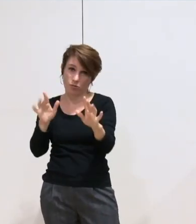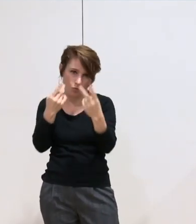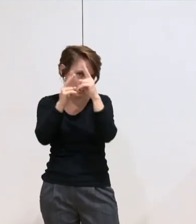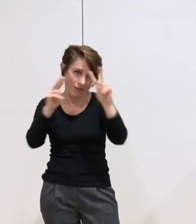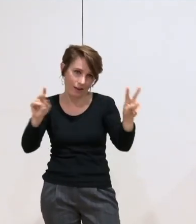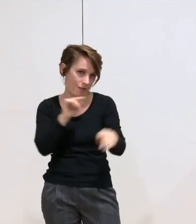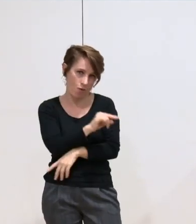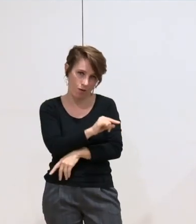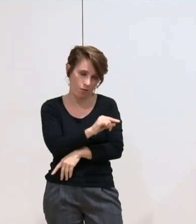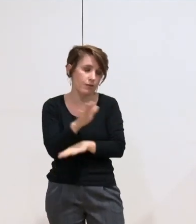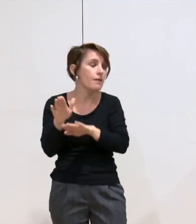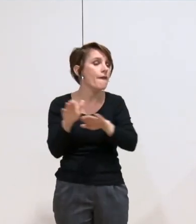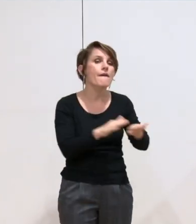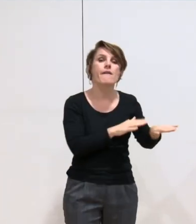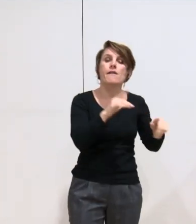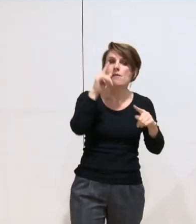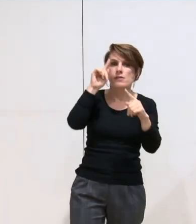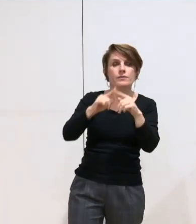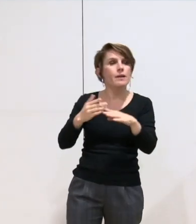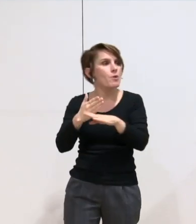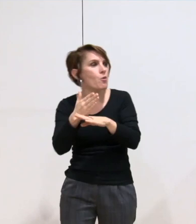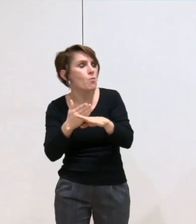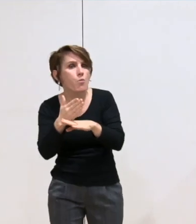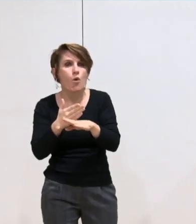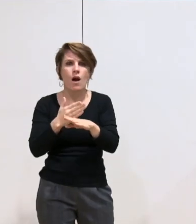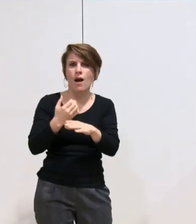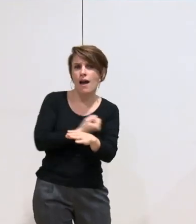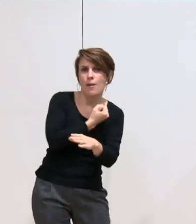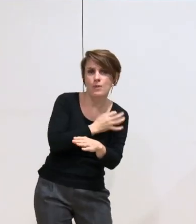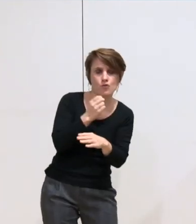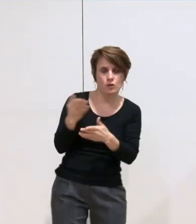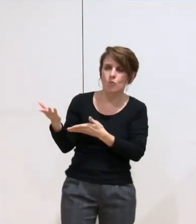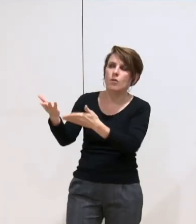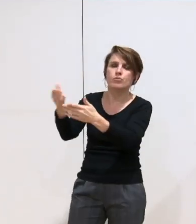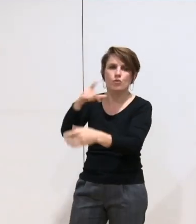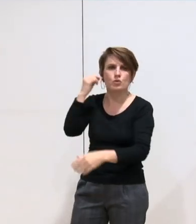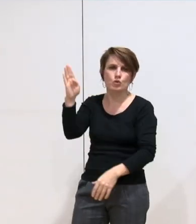partie parquet et tout ce qui concerne le vélo, je laisse répondre Sadok Bouzaïen.